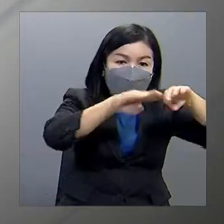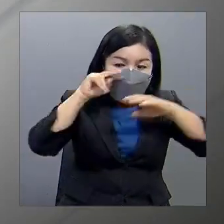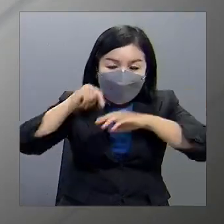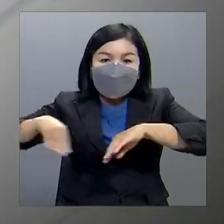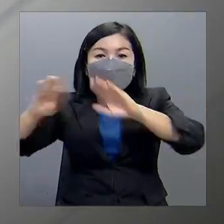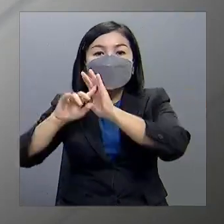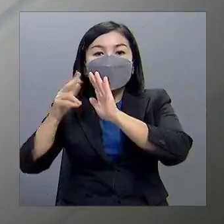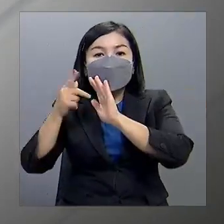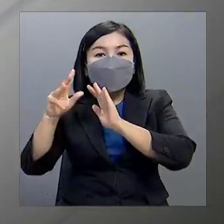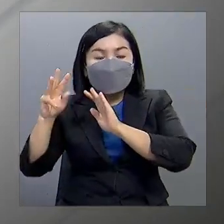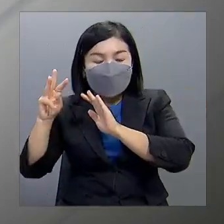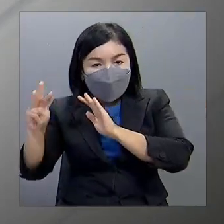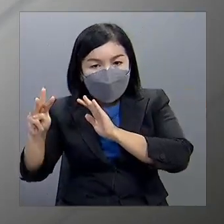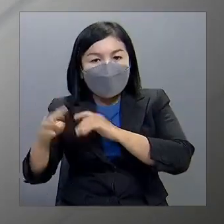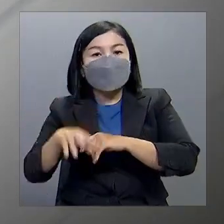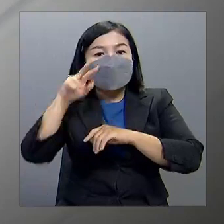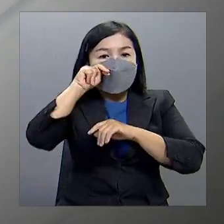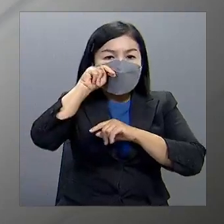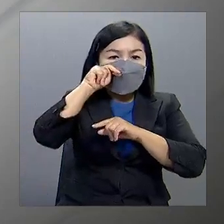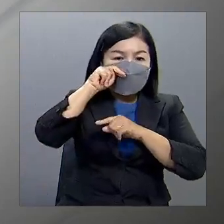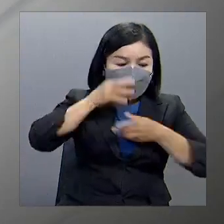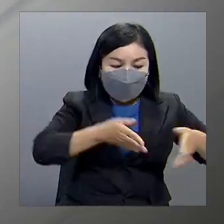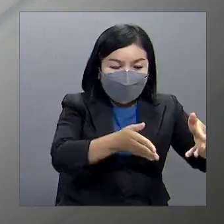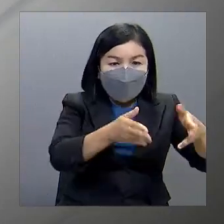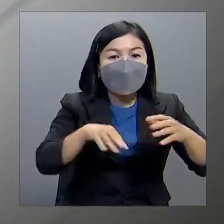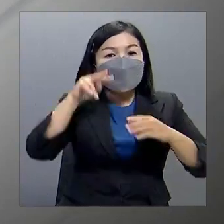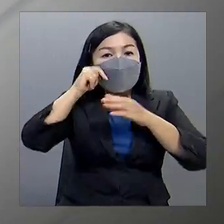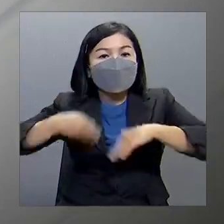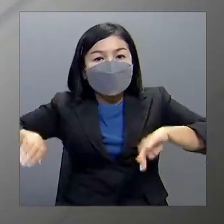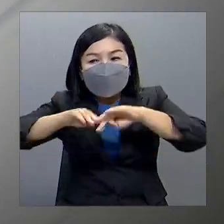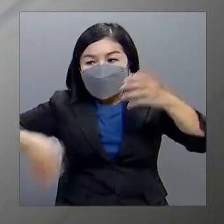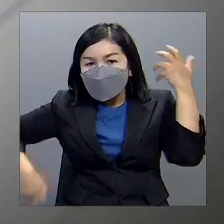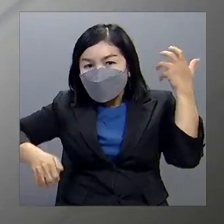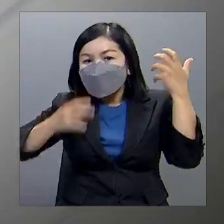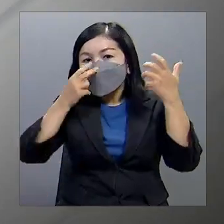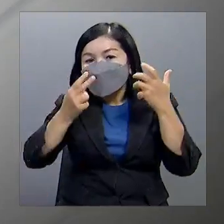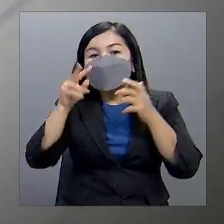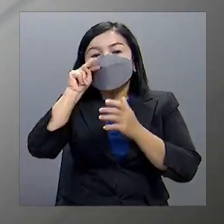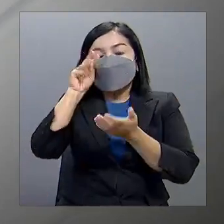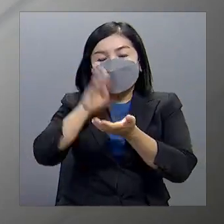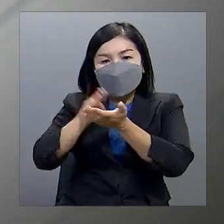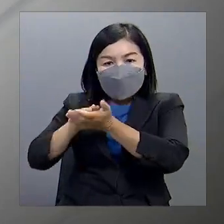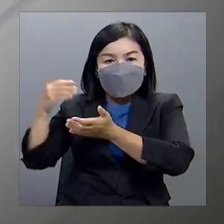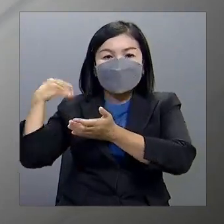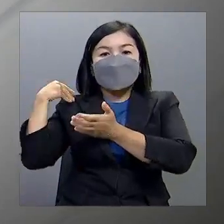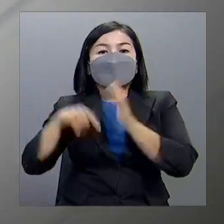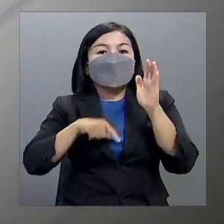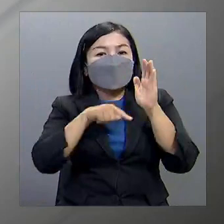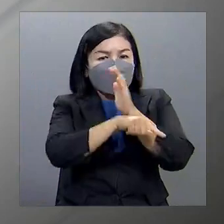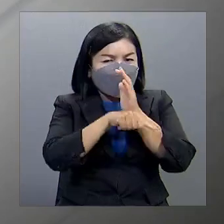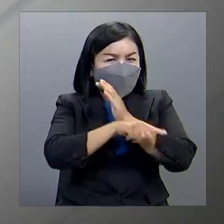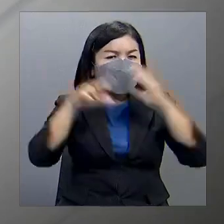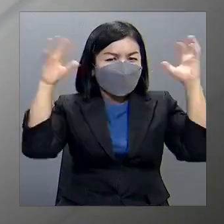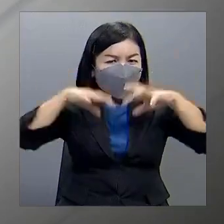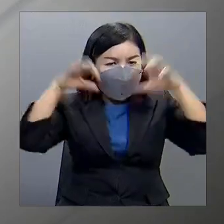บึงบอระเพ็ดและที่เขื่อนป่าสักชลสิทธิ์นะคะส่วนภาคตะวันออกมีฝนตกลงมาสูงสุด 81